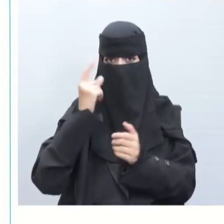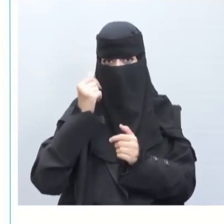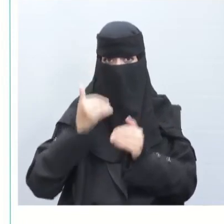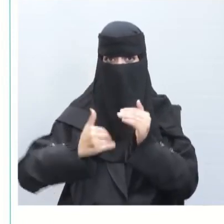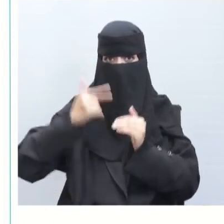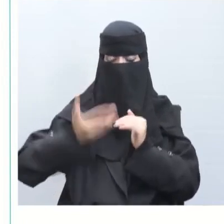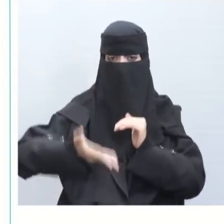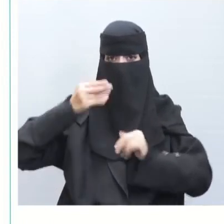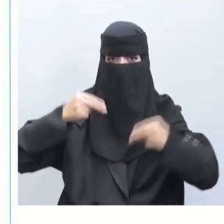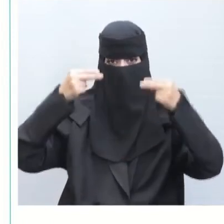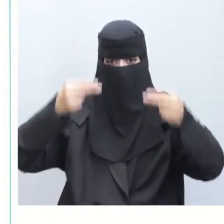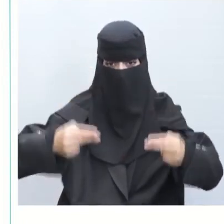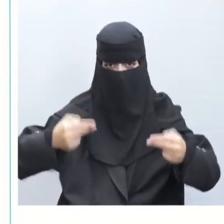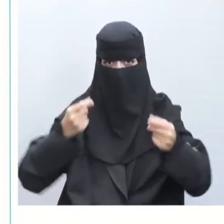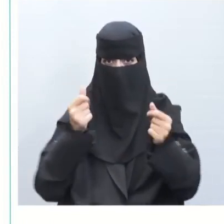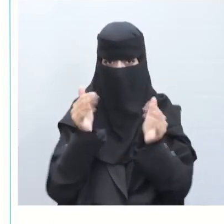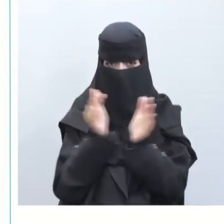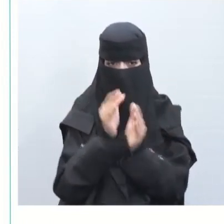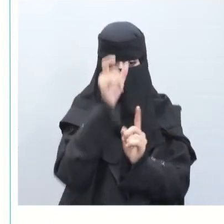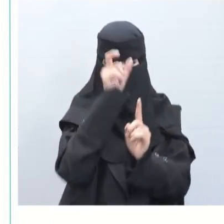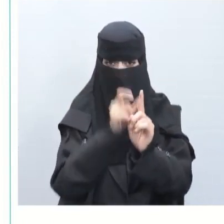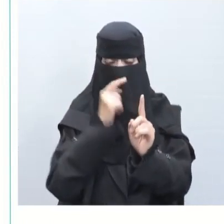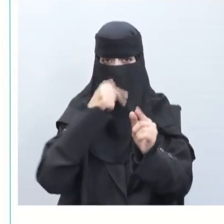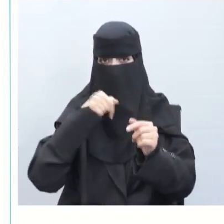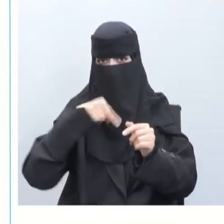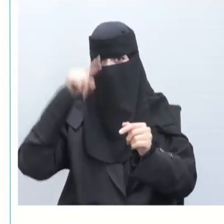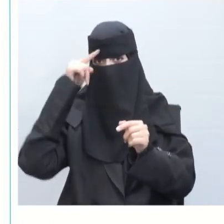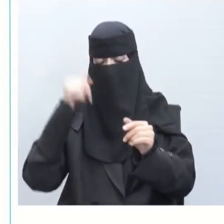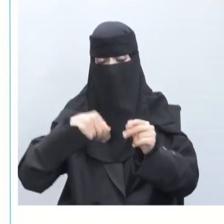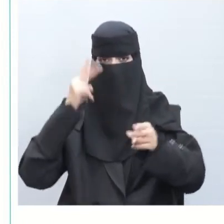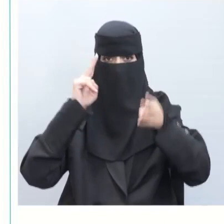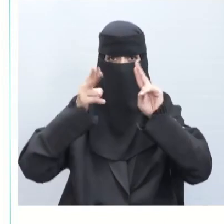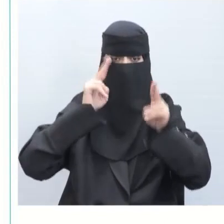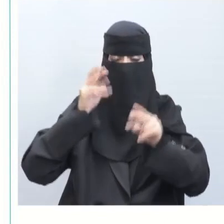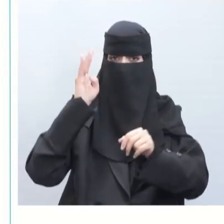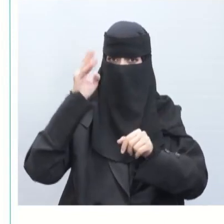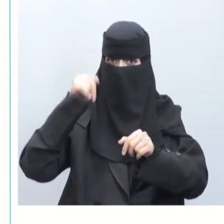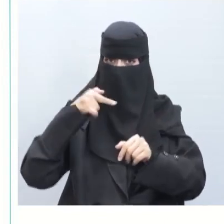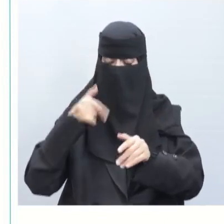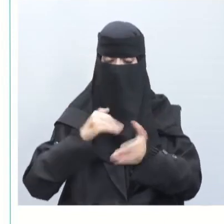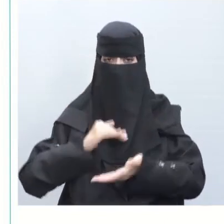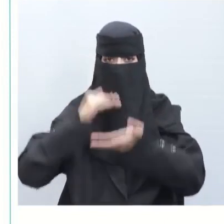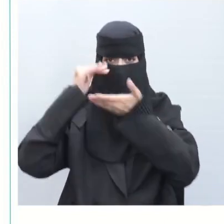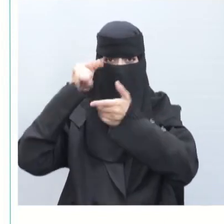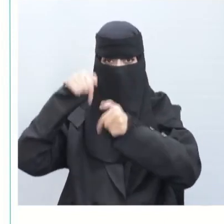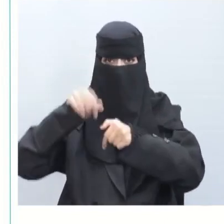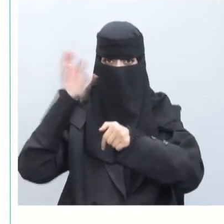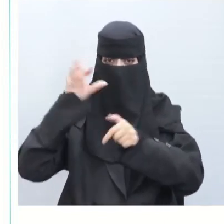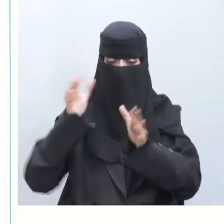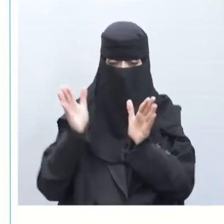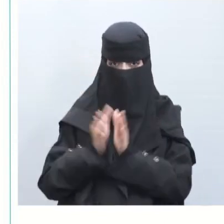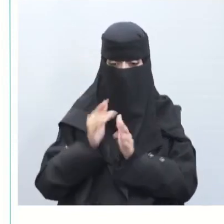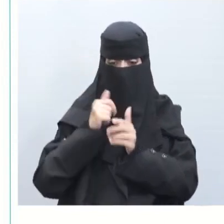اقامه فعاليه صغيره او شخصيه مثل حفل الزفاف او اطلاق منتج من قبل شركه